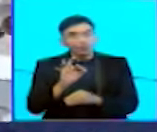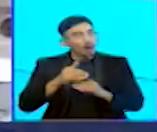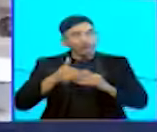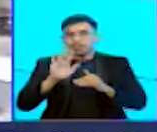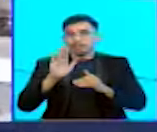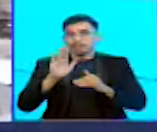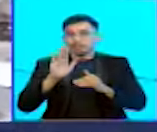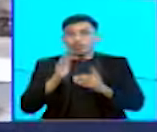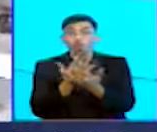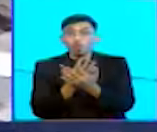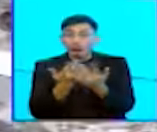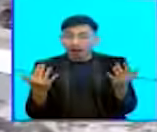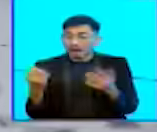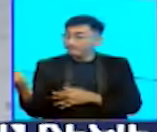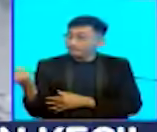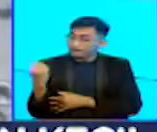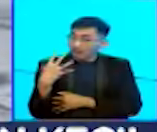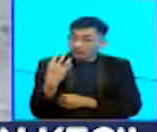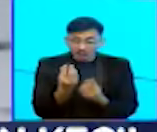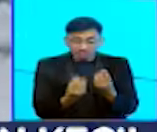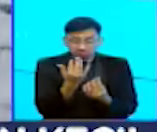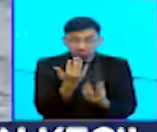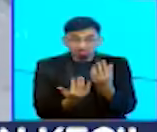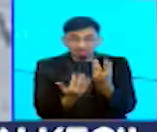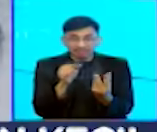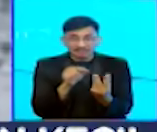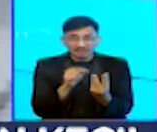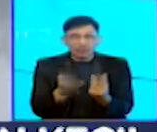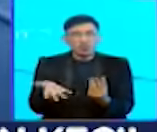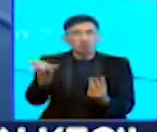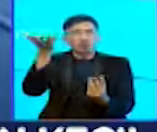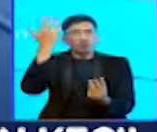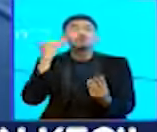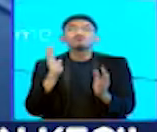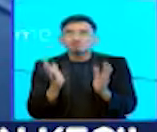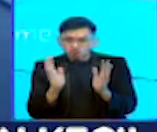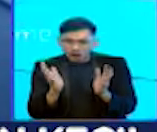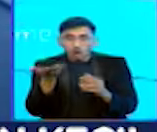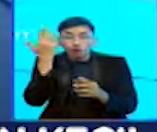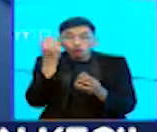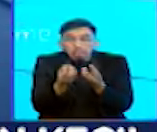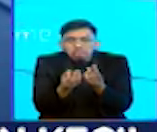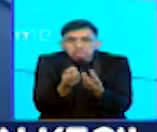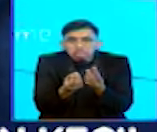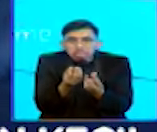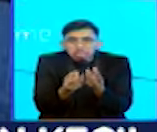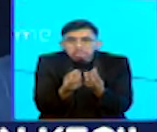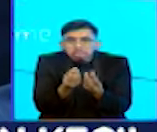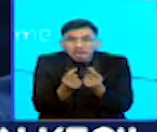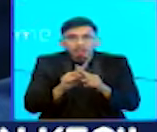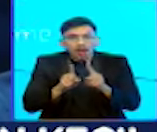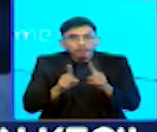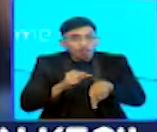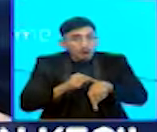Menurut warga sekitar, semburan yang sudah lama diketahui ini awalnya hanya berupa letupan-letupan kecil. Namun lama-kelamaan radius semburan lumpur